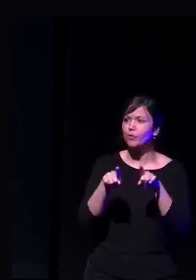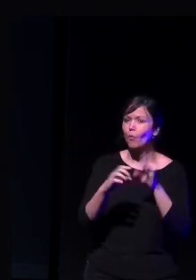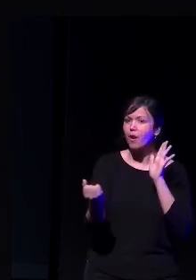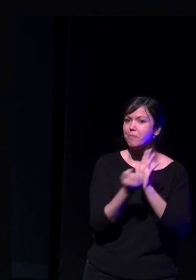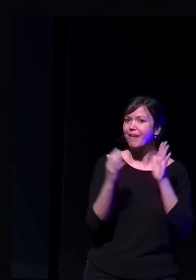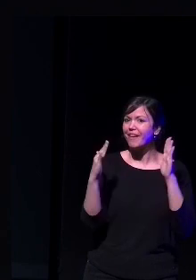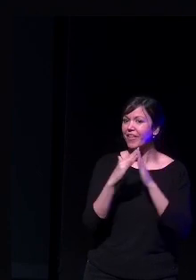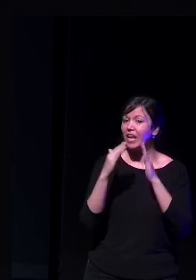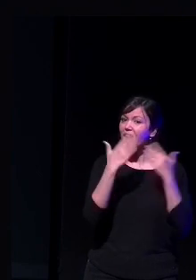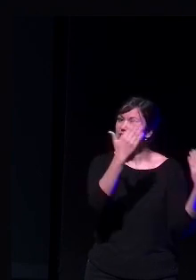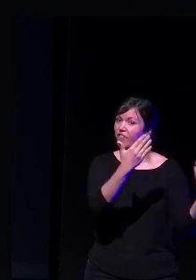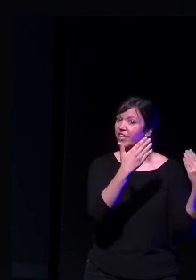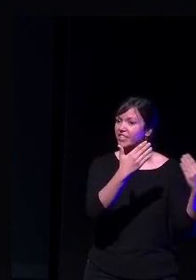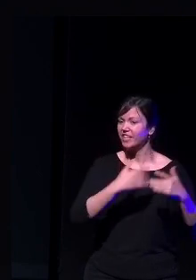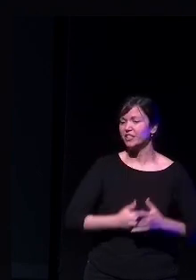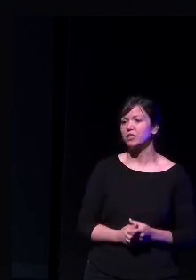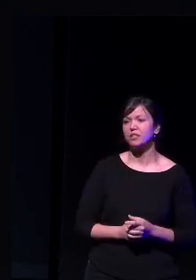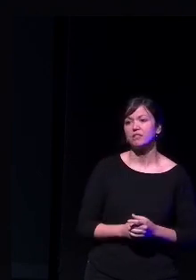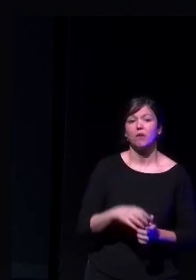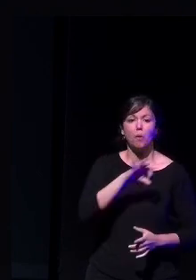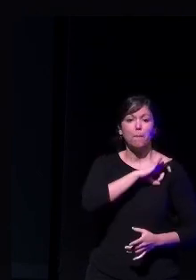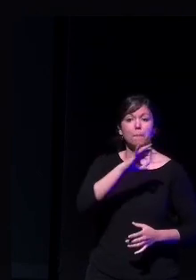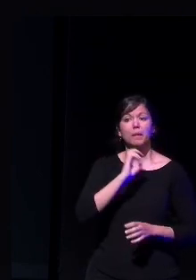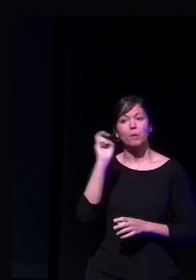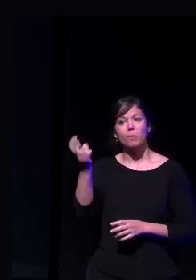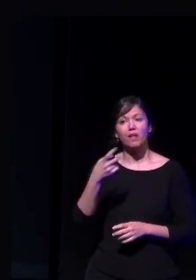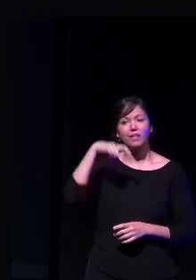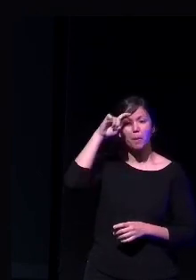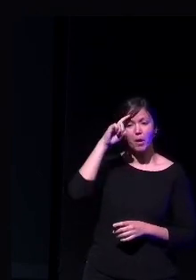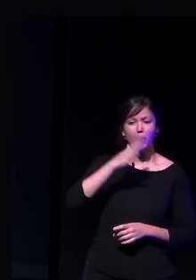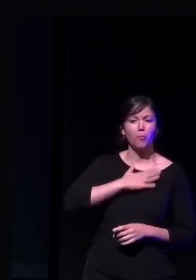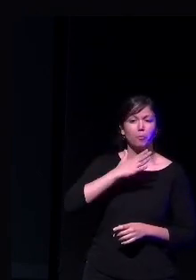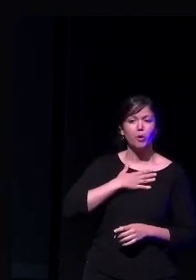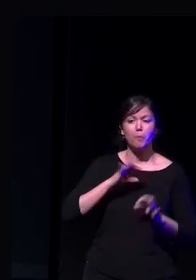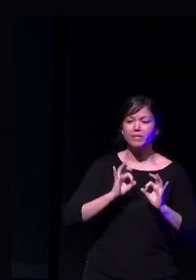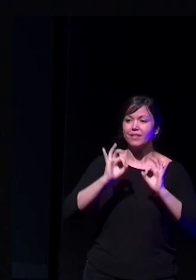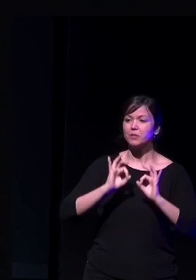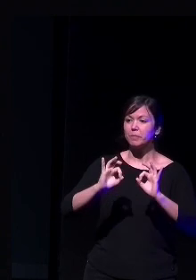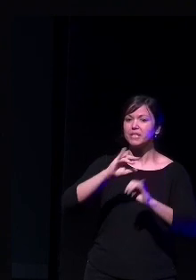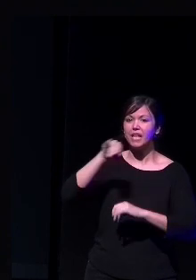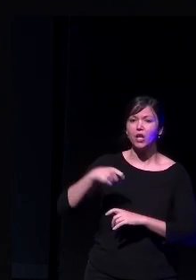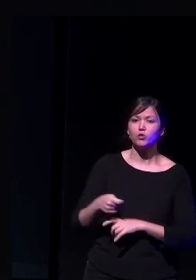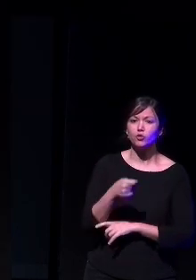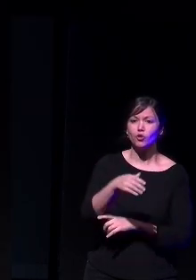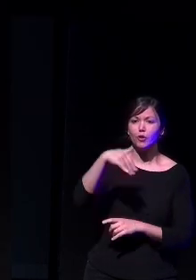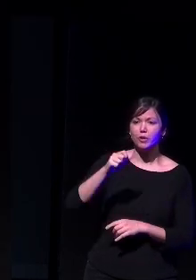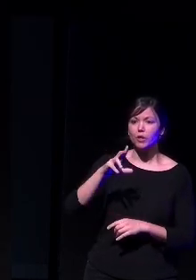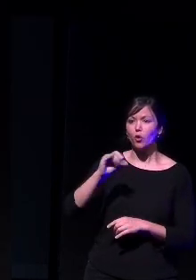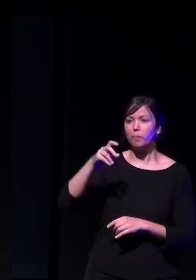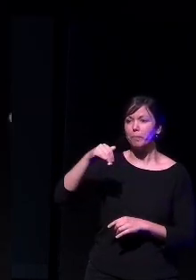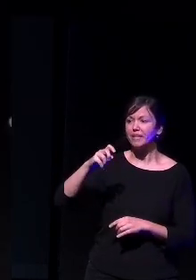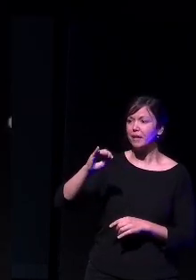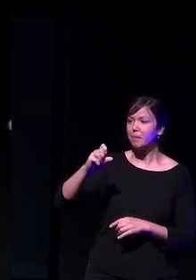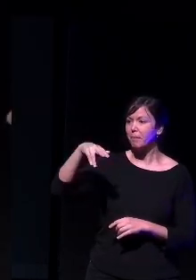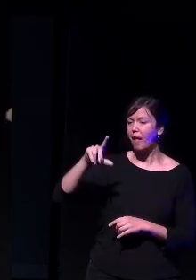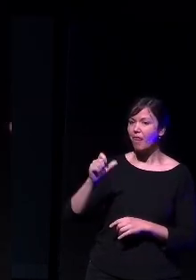tan emprenedora. Felicitats. Un altre premi amb nom propi és el Premi Especial Jordi Comas i Matamala. Amb el mateix